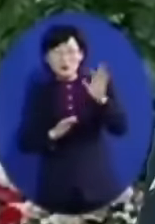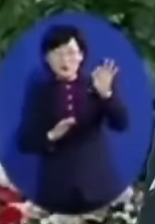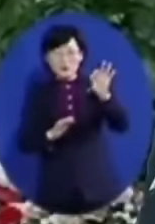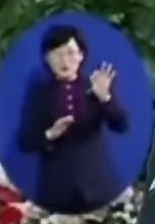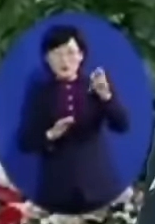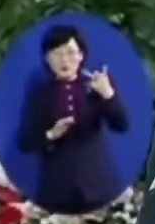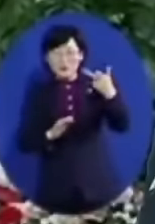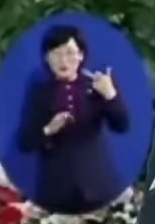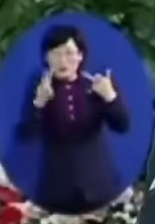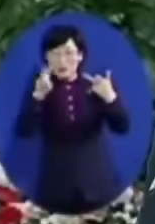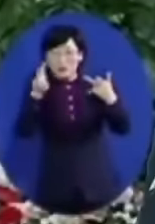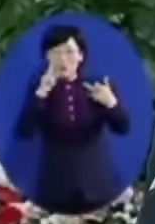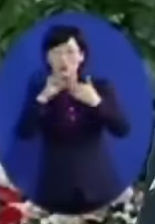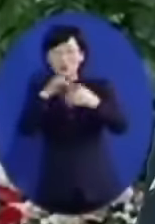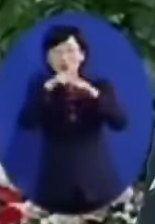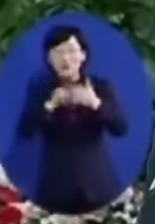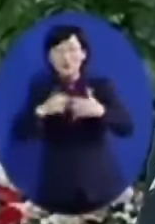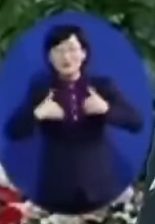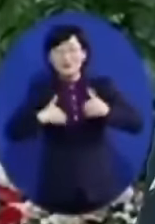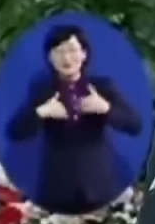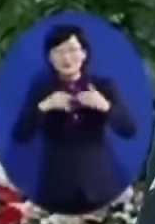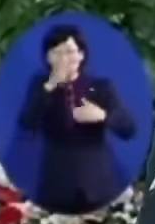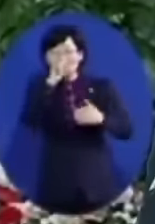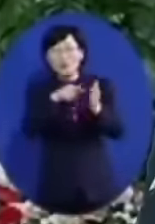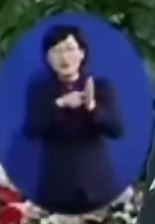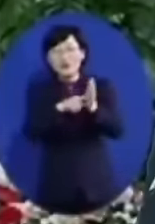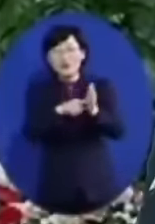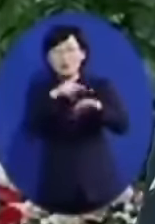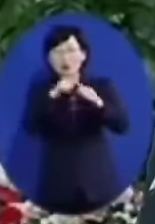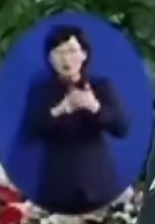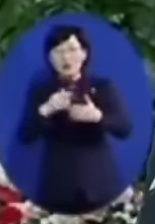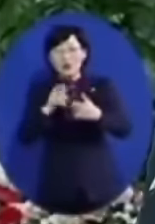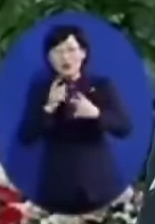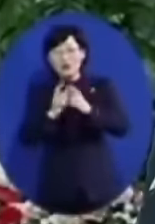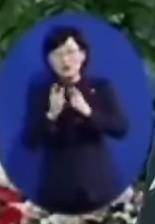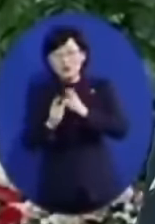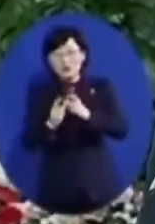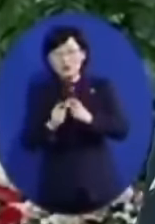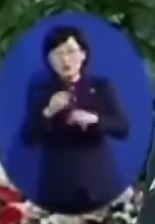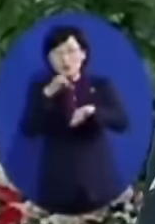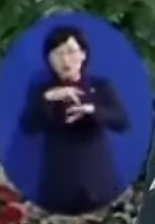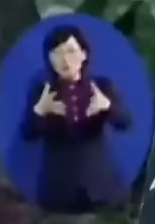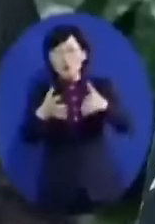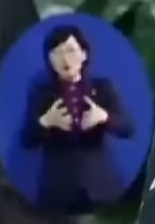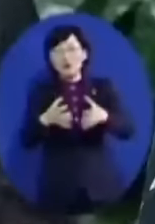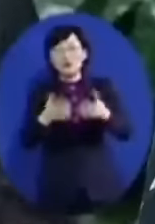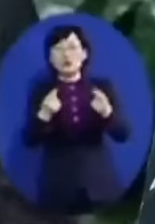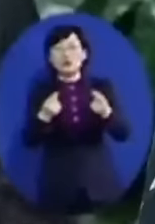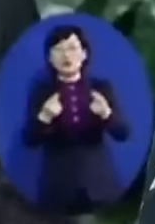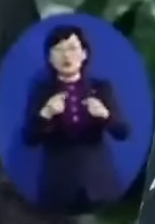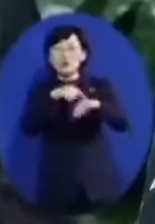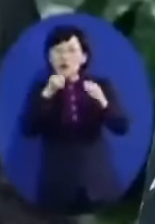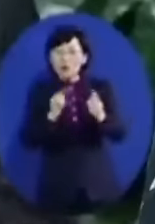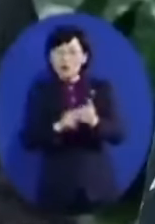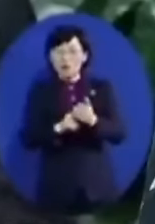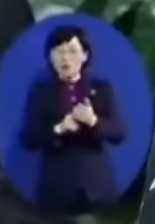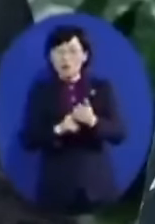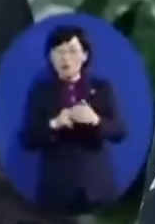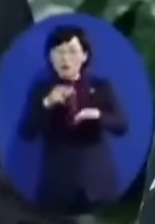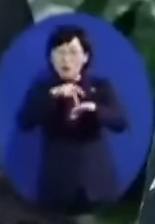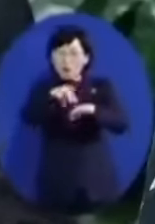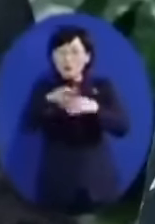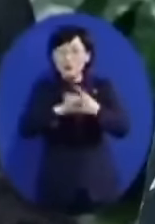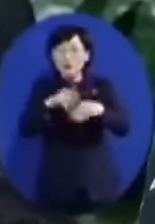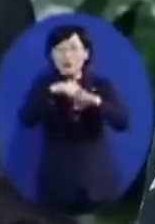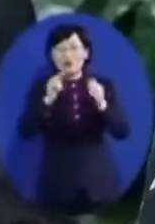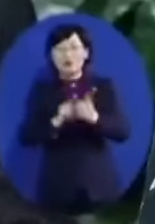마음의 즐거움은 양약이라도 심령의 근심은 뼈를 마르게 하느니라. 뼈를 마르게 하는데 그러면 마음이 즐거워집니다. 그러면서